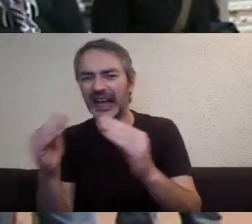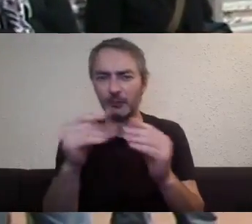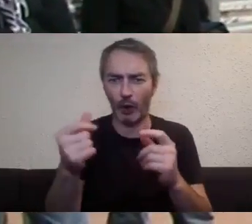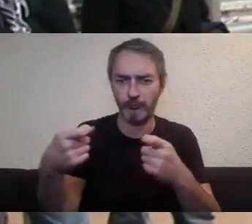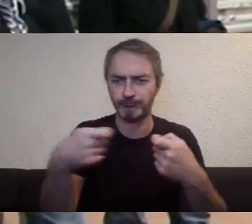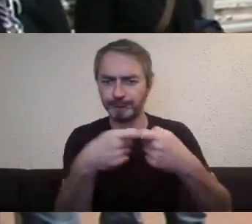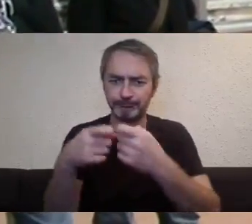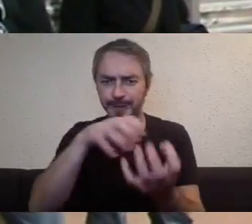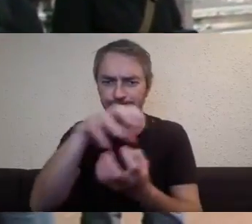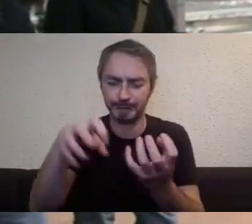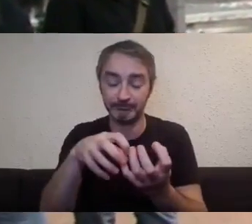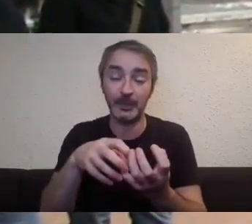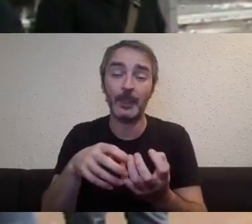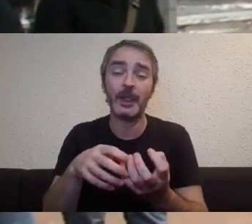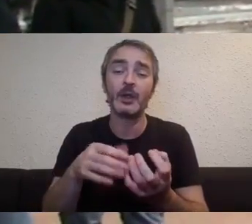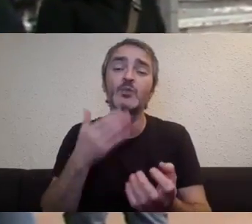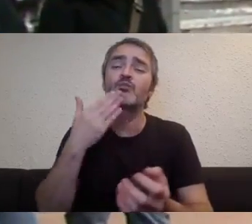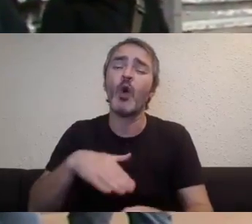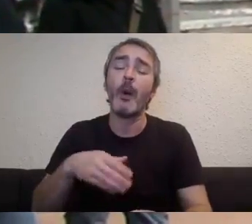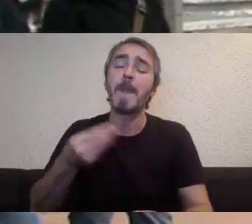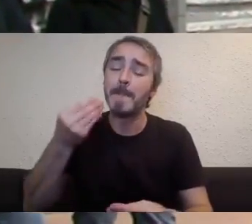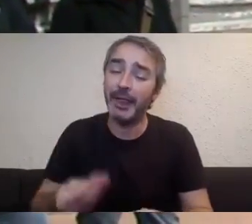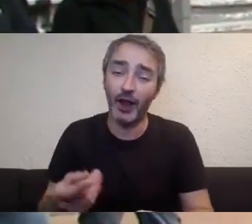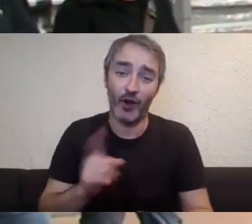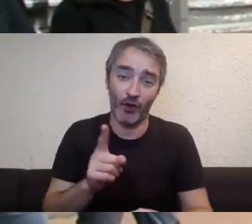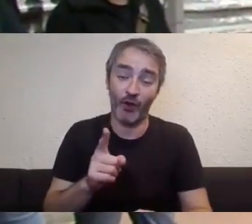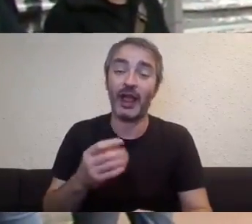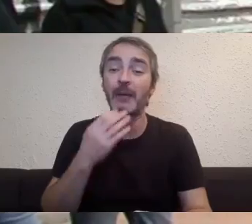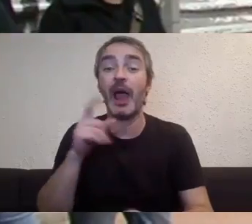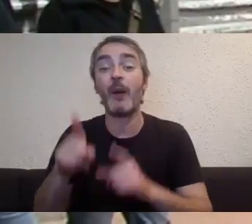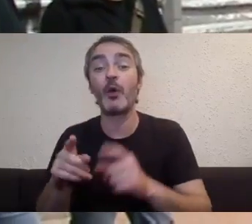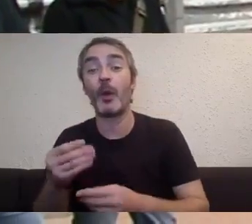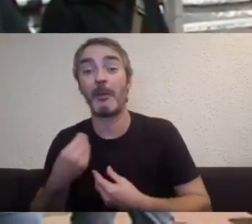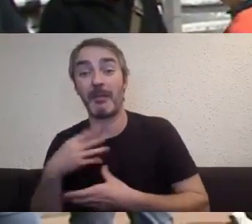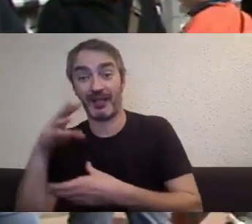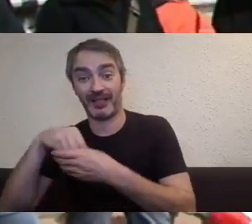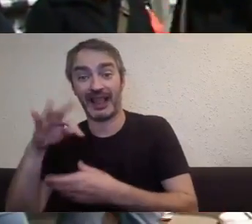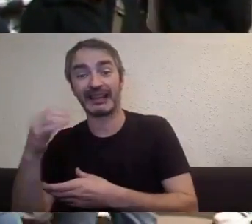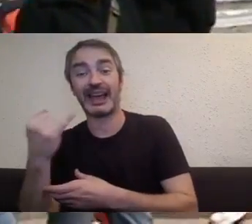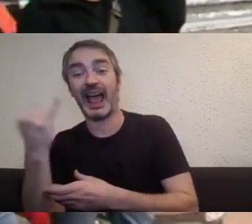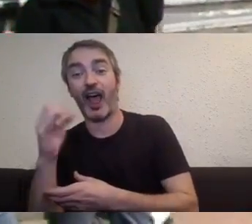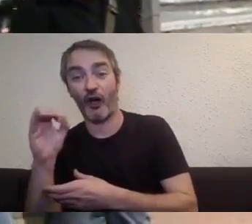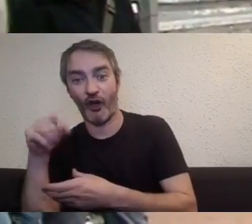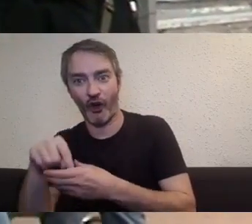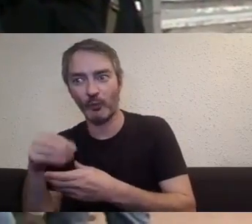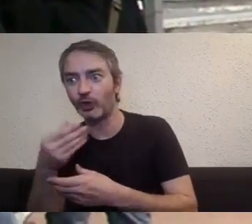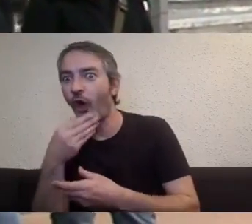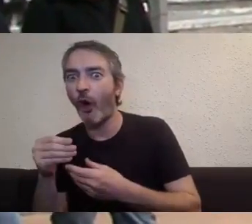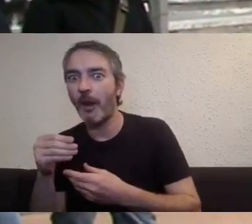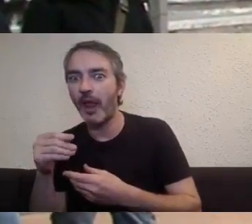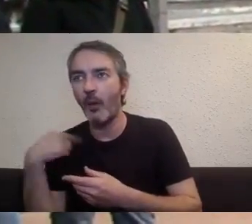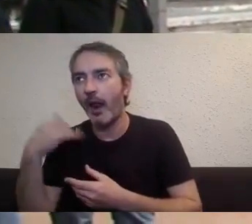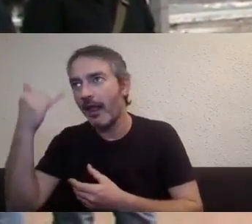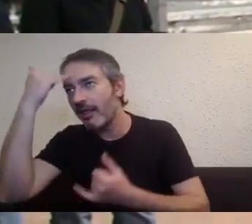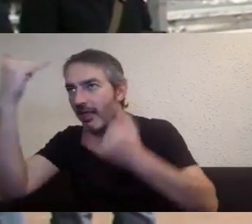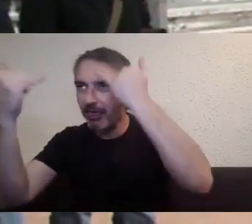Doncs diguem que també les relacions que potser hi va haver entre les dues cases no hi van ser les més idònies, no? Diguem que la gent que estava amb el Tajo,